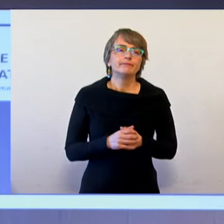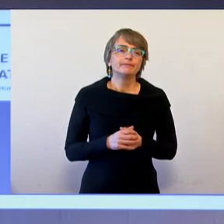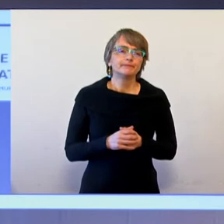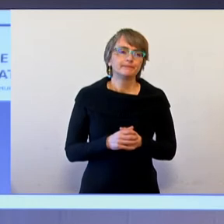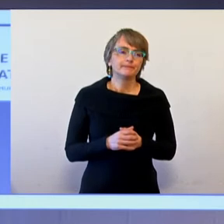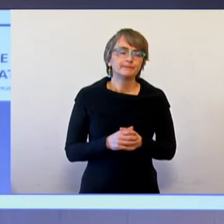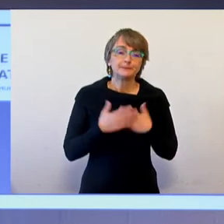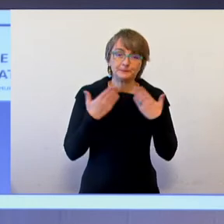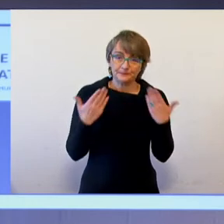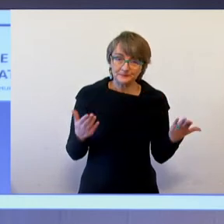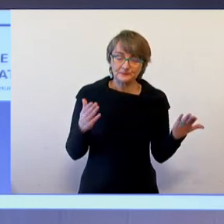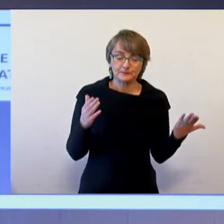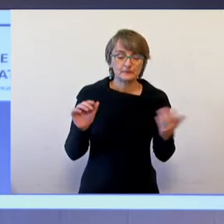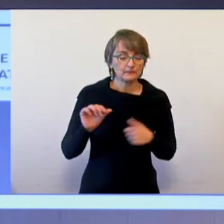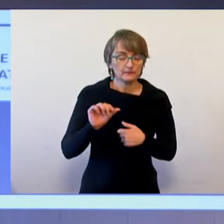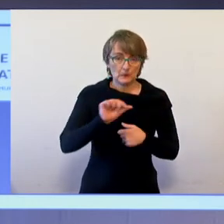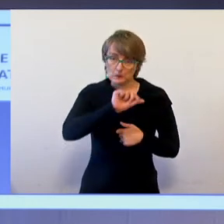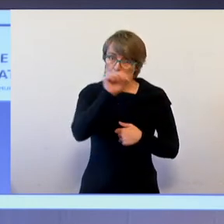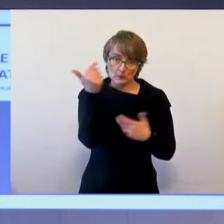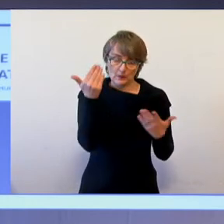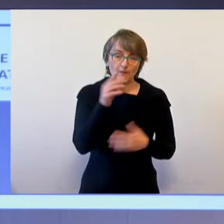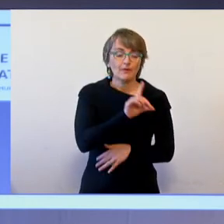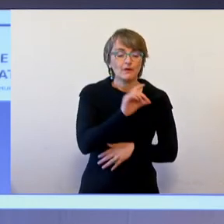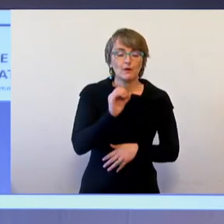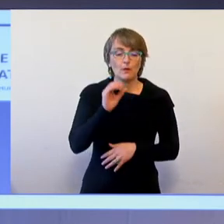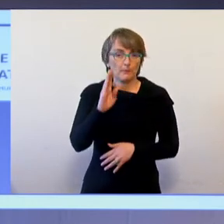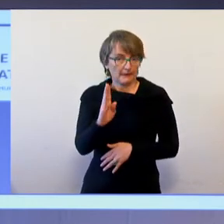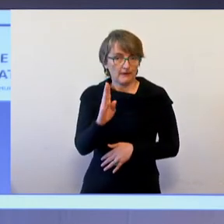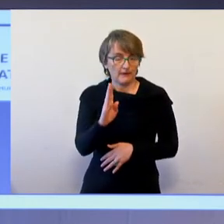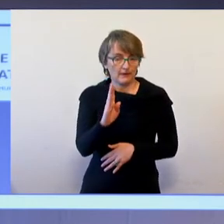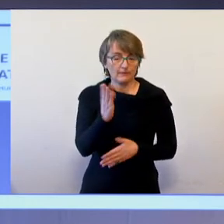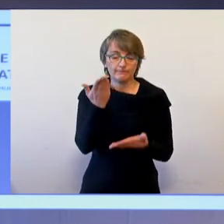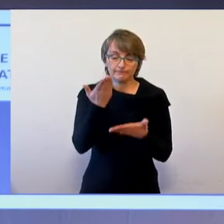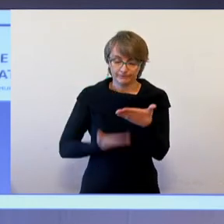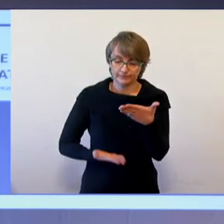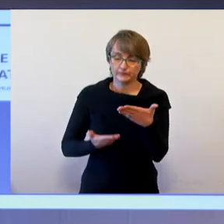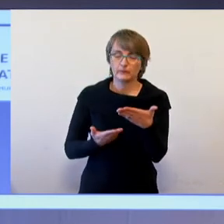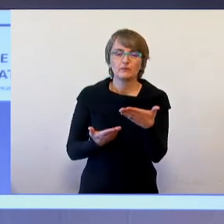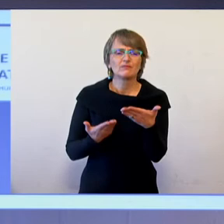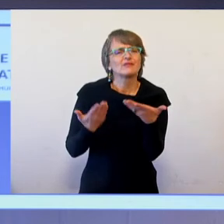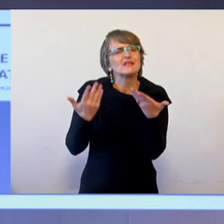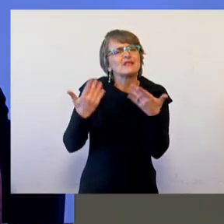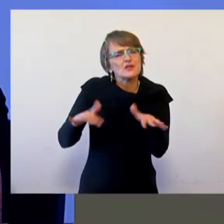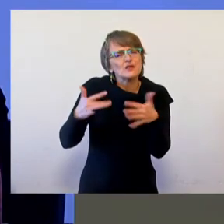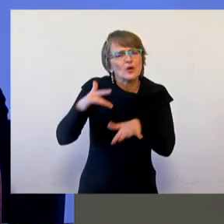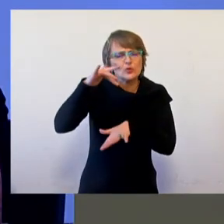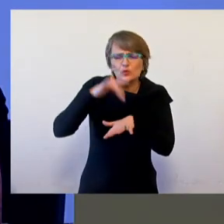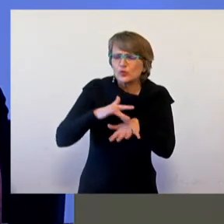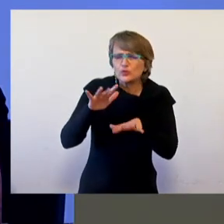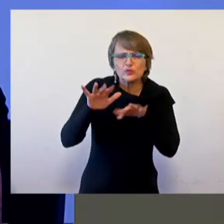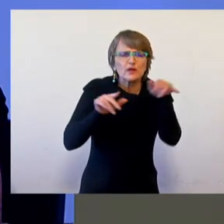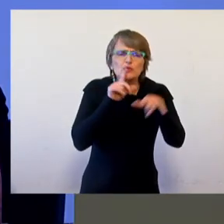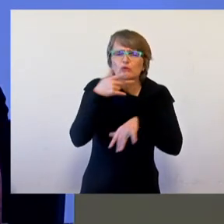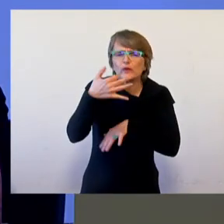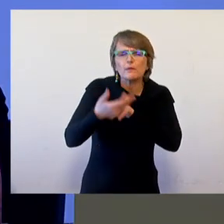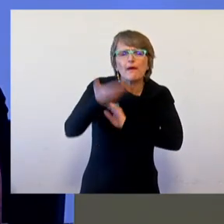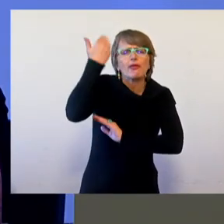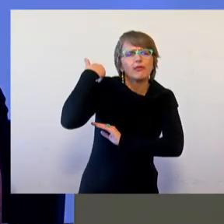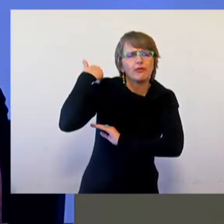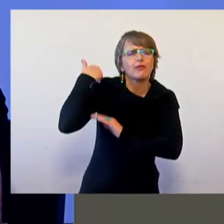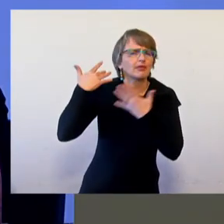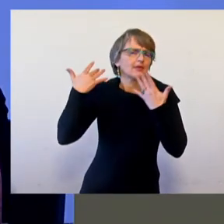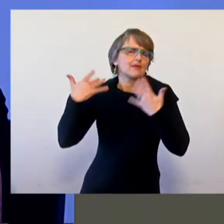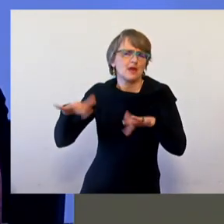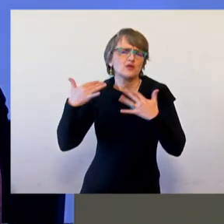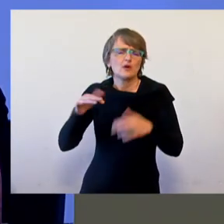Alors tout d'abord, dans ce DOB, j'ai envie de dire, la partie qu'on a déjà traitée il y a 15 jours, 3 semaines,